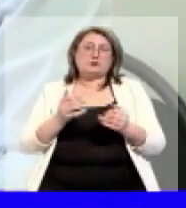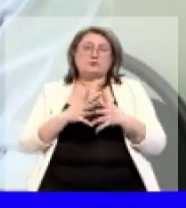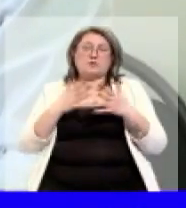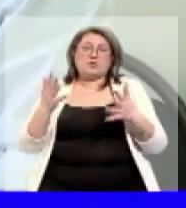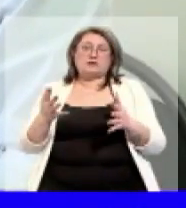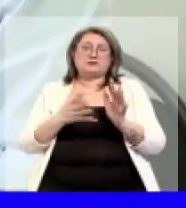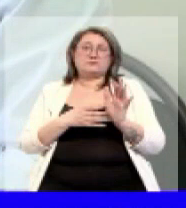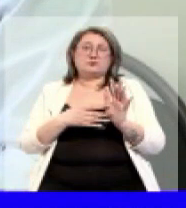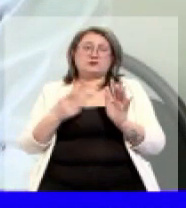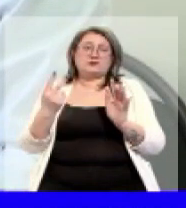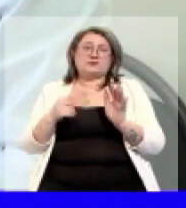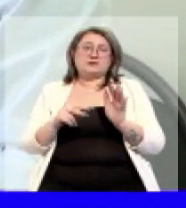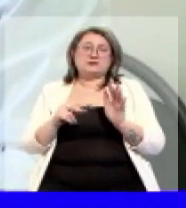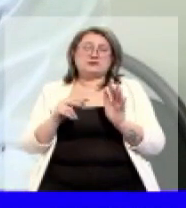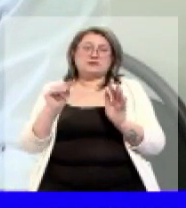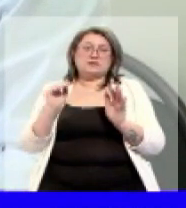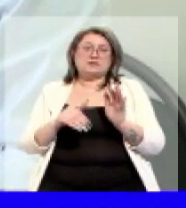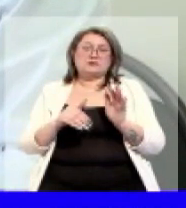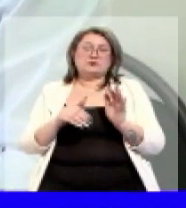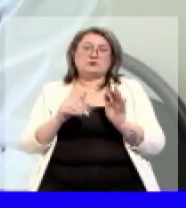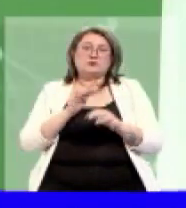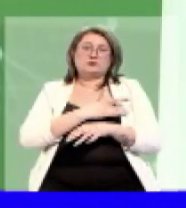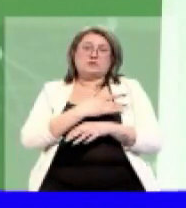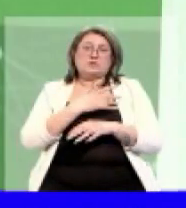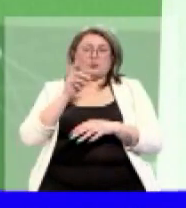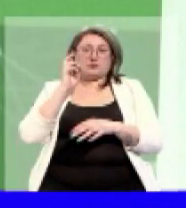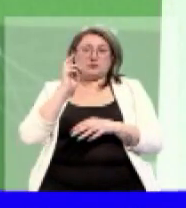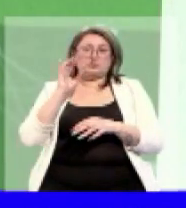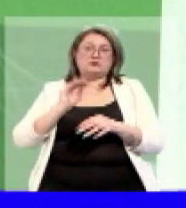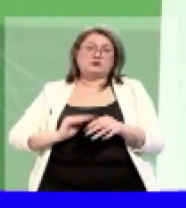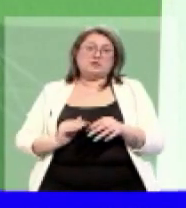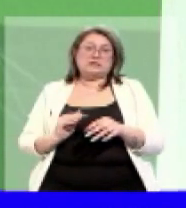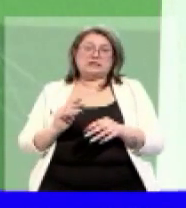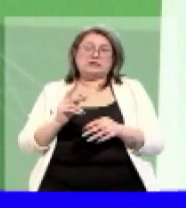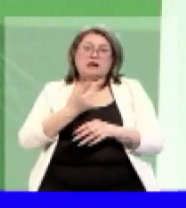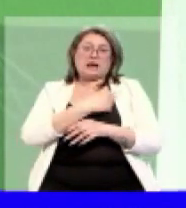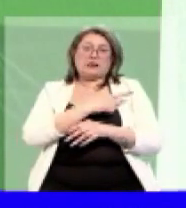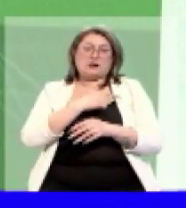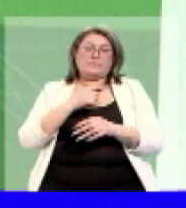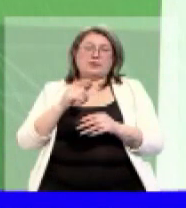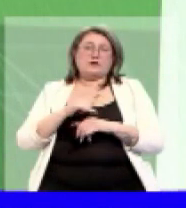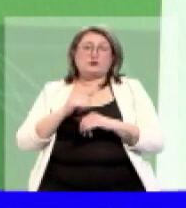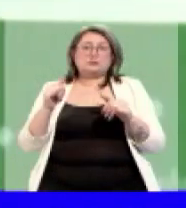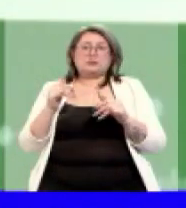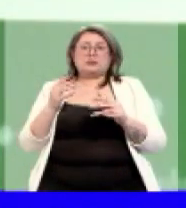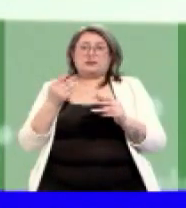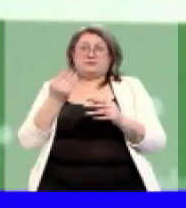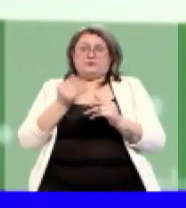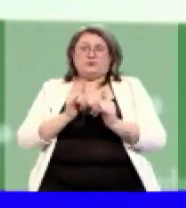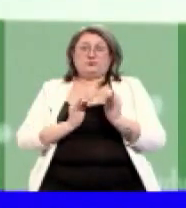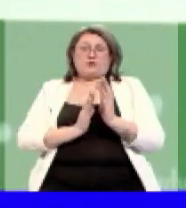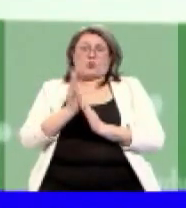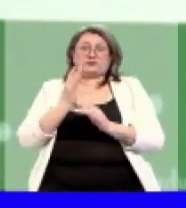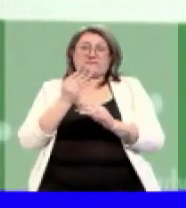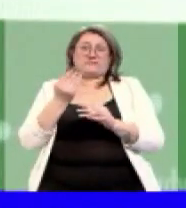пациенттер мемлекеттік және жеке клиникаларда 920 мыңнан астам стационарды алмастыратын қызметті алған. Жоғары